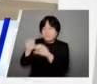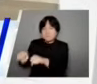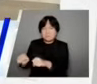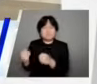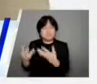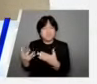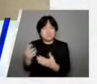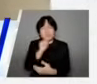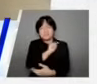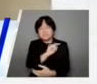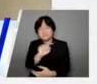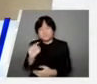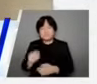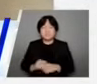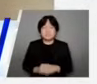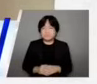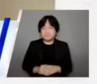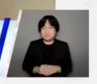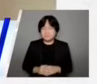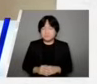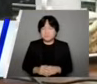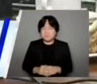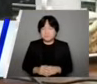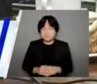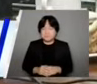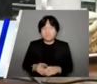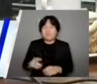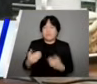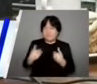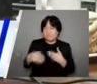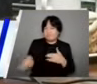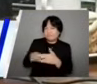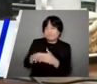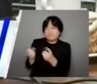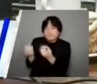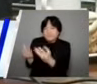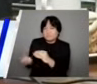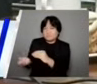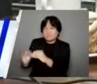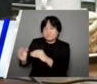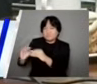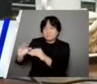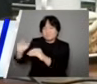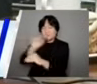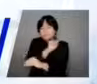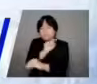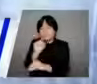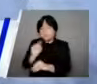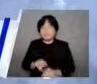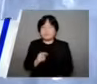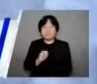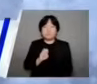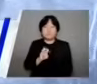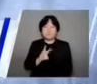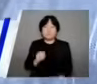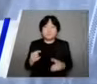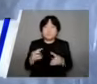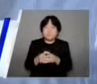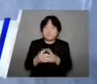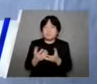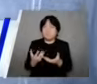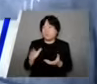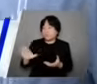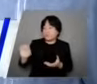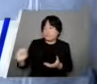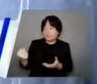petition ng Solicitor General na inihain sa korte. Sinusubukan pang kunin ng GMA Integrated News ang panig ng kampo ni